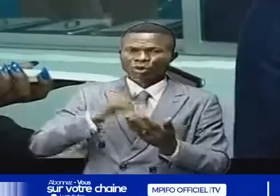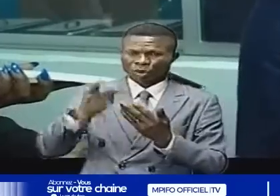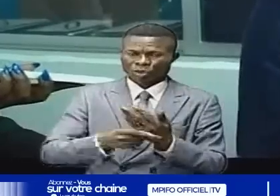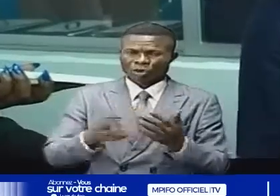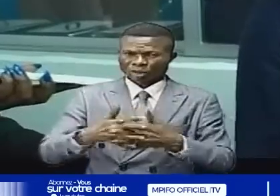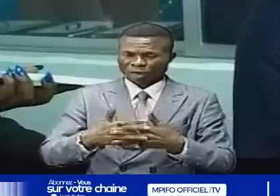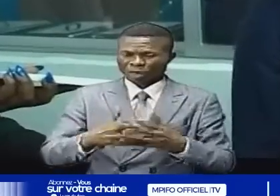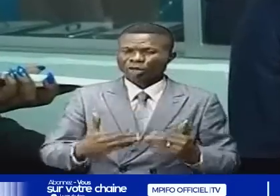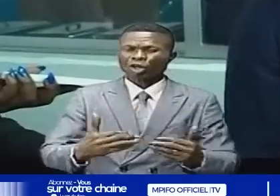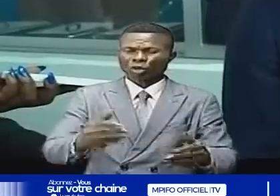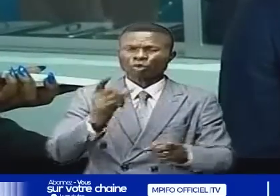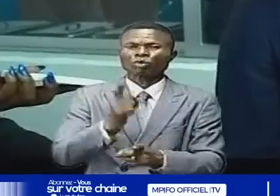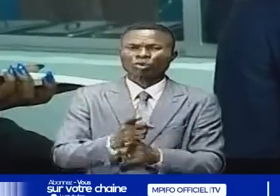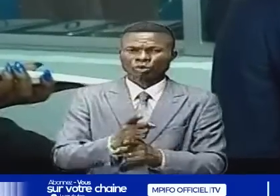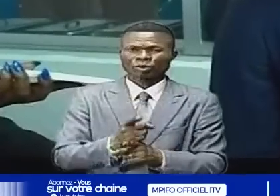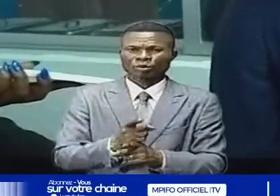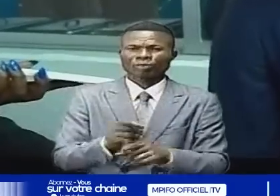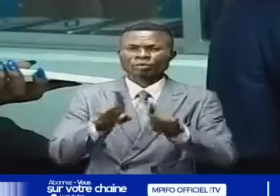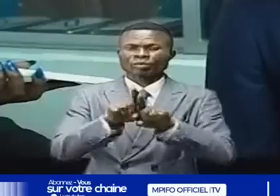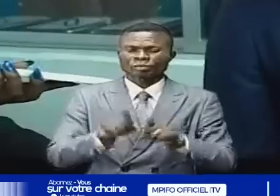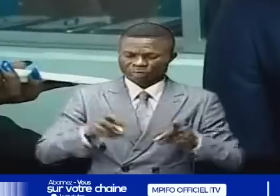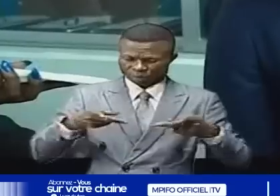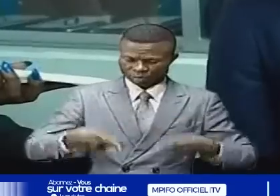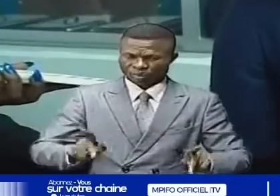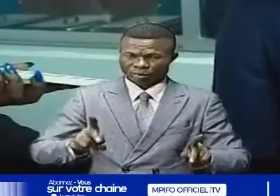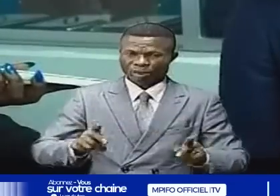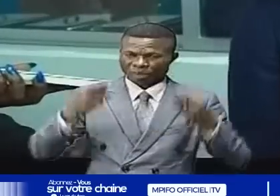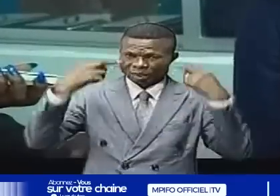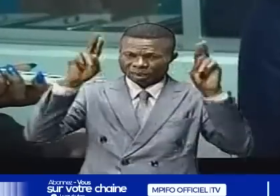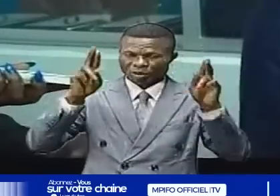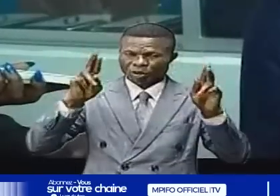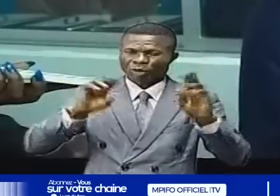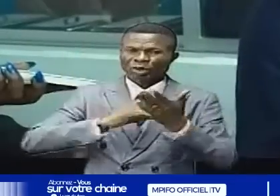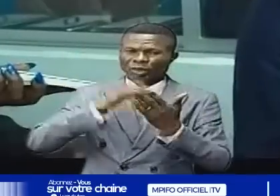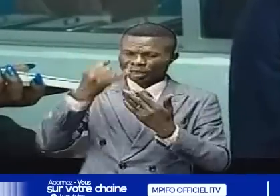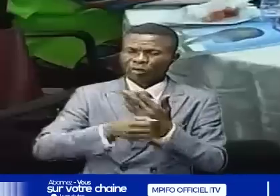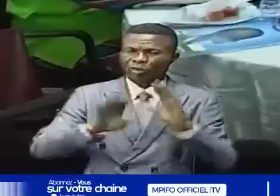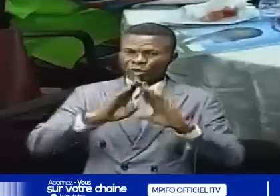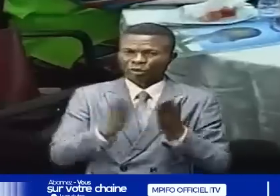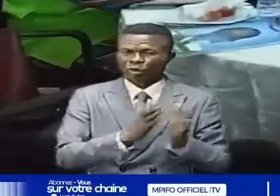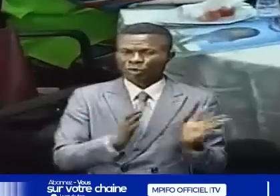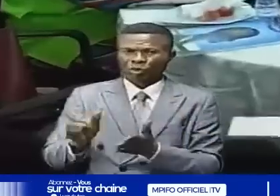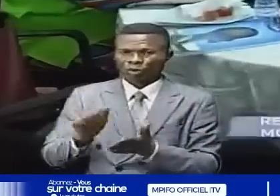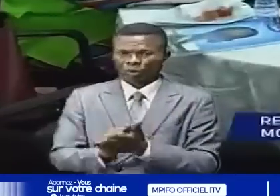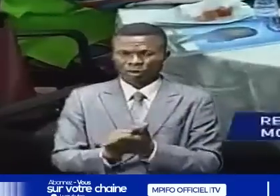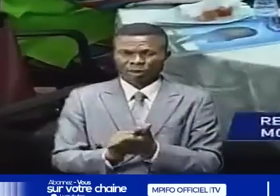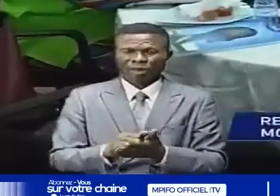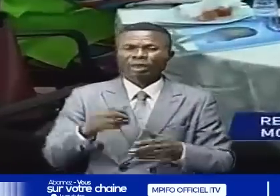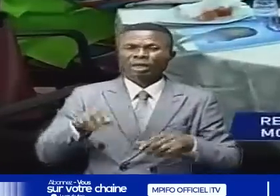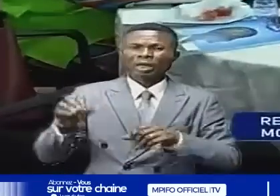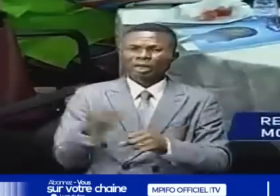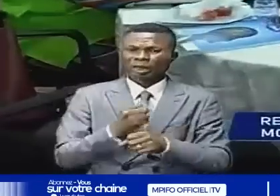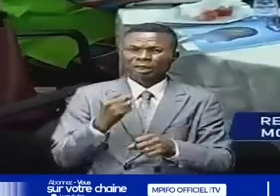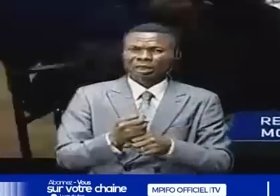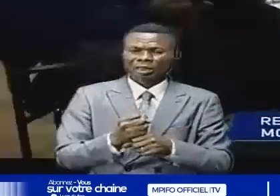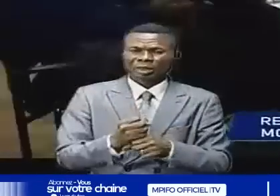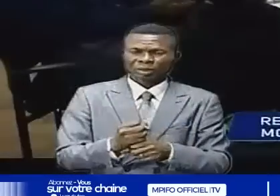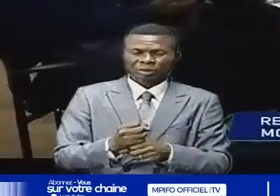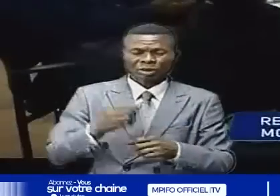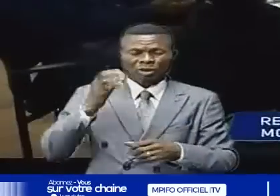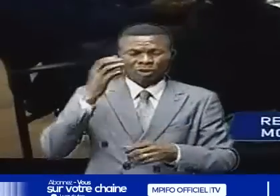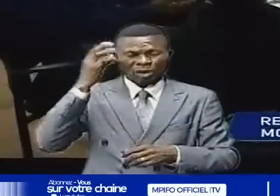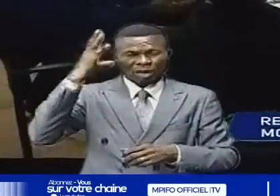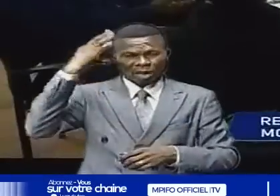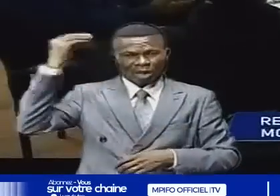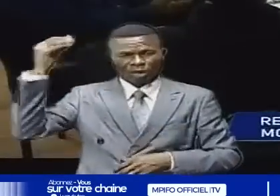être effective et permettre d'atteindre les objectifs que nous poursuivons. Ces exercices qui nécessitent les expertises de tous